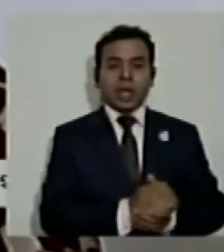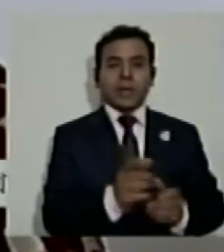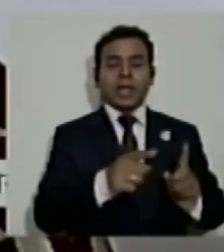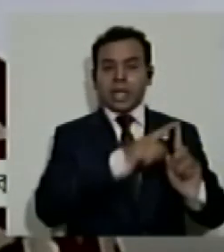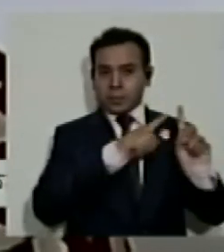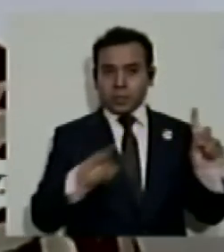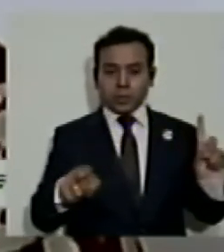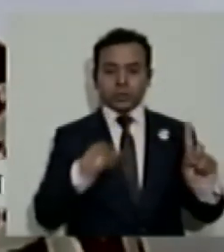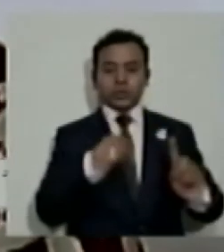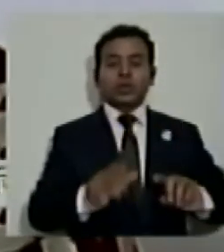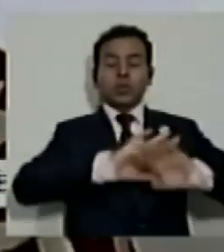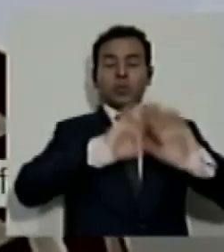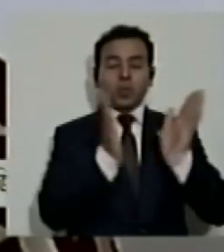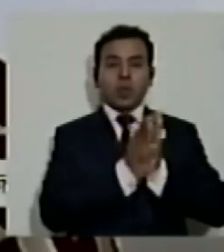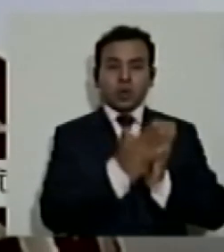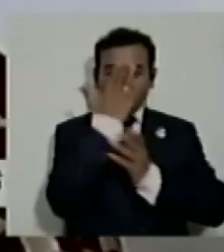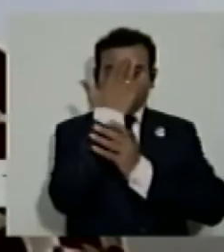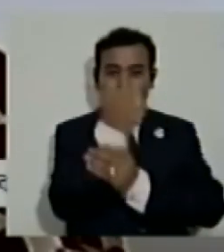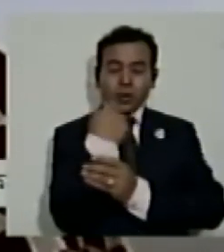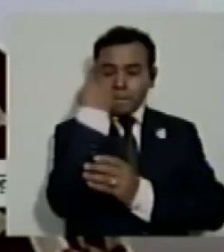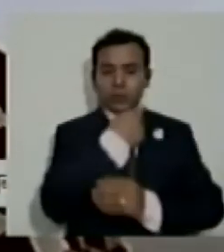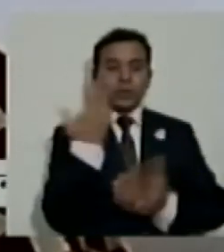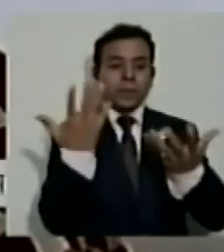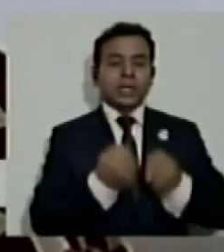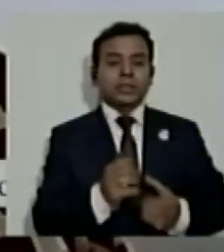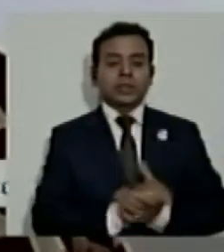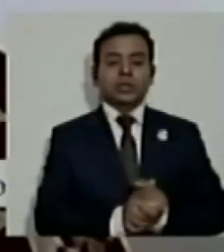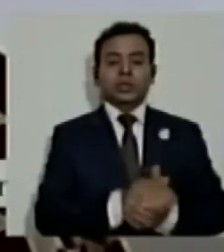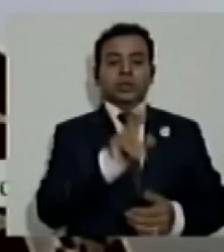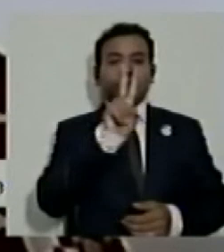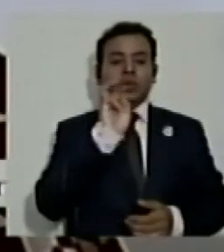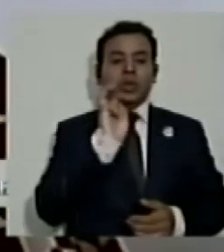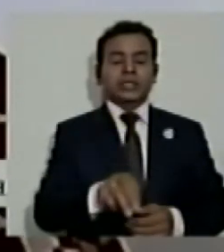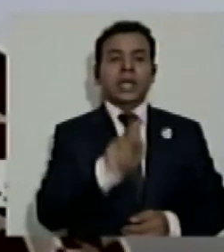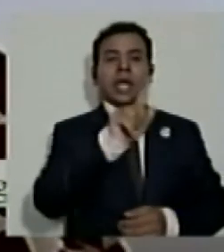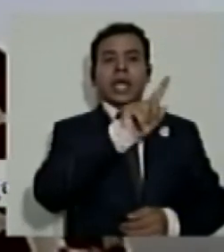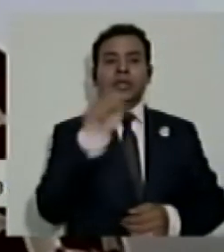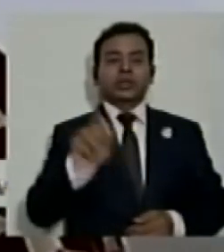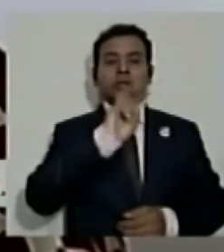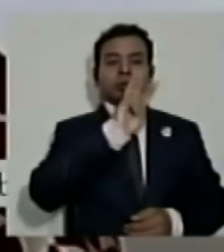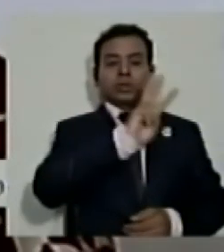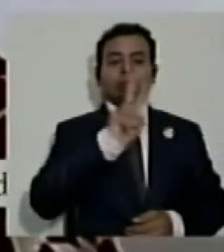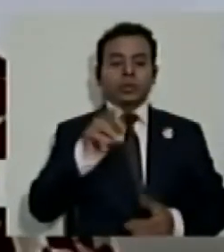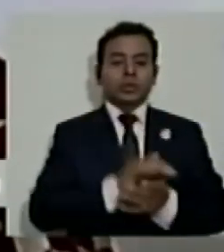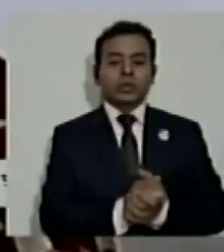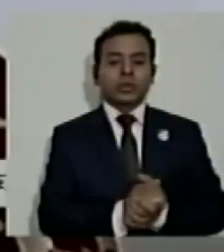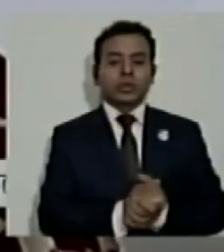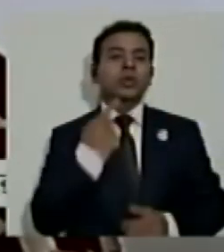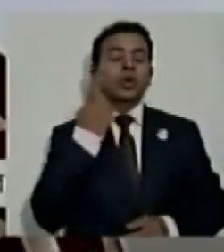সংখ্যা 2144। গত 24 ঘন্টায় মৃত্যুবরণ